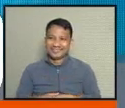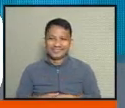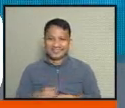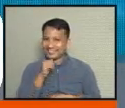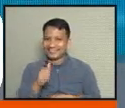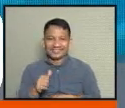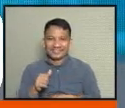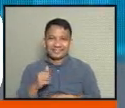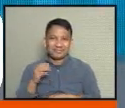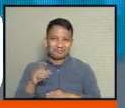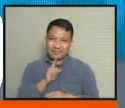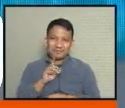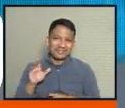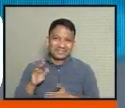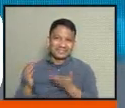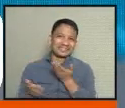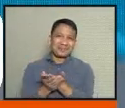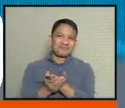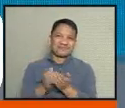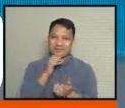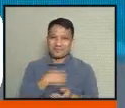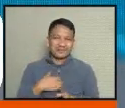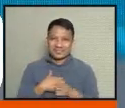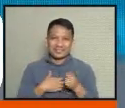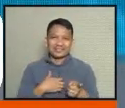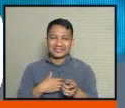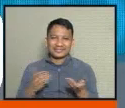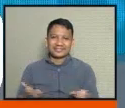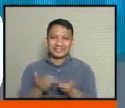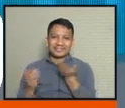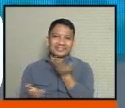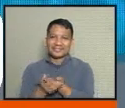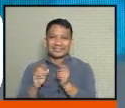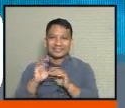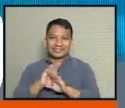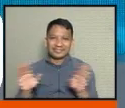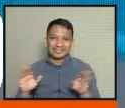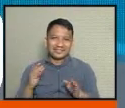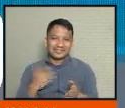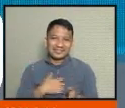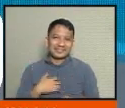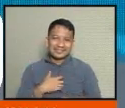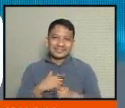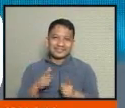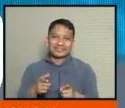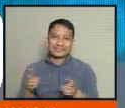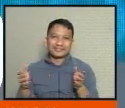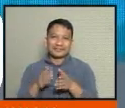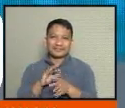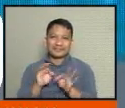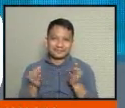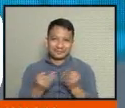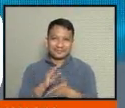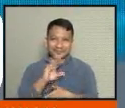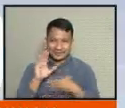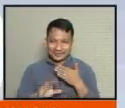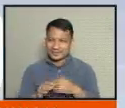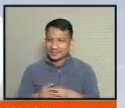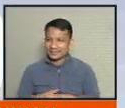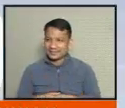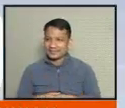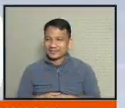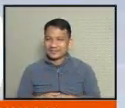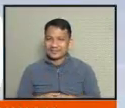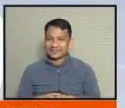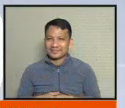Hindi kita kakasuhan. Hindi kita sasampa ng kaso. Hindi kita sasampa ng kaso. Oh. Para mabulang ang pamilya. Yun. Yun ba